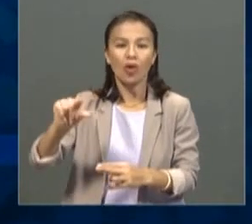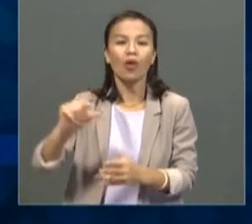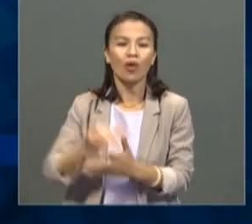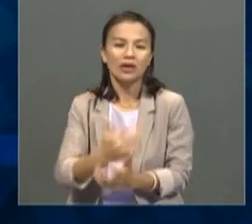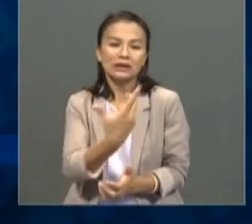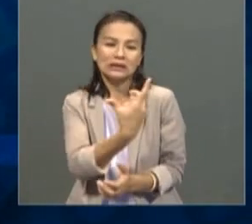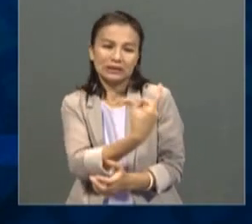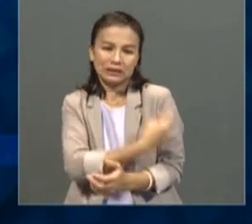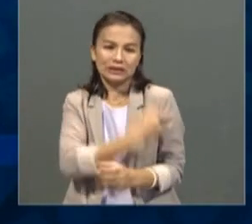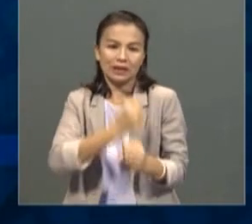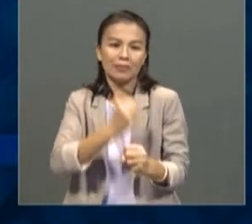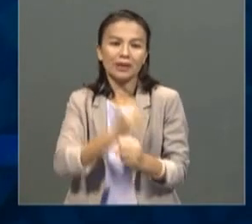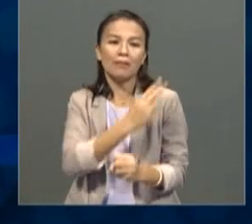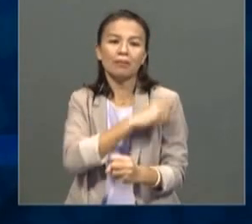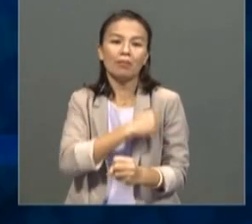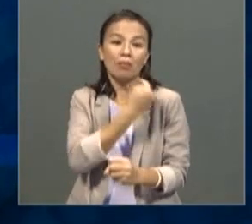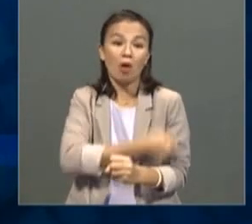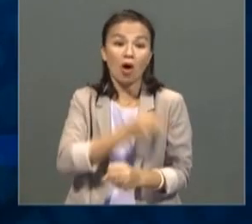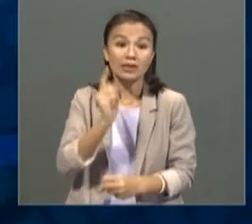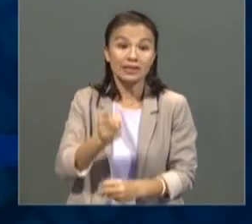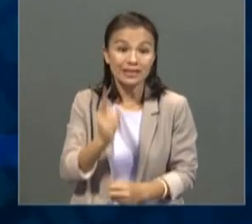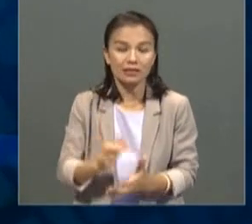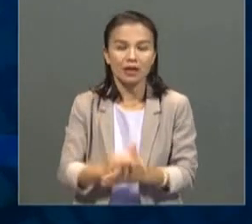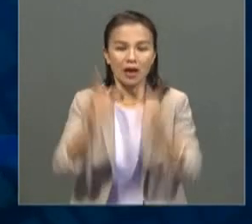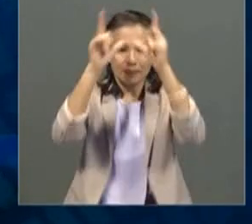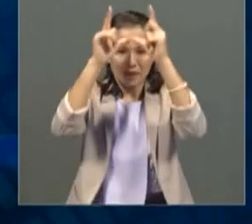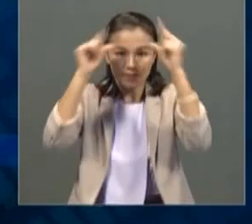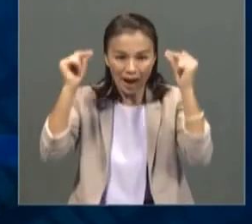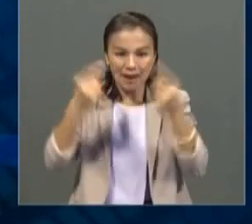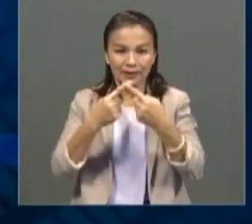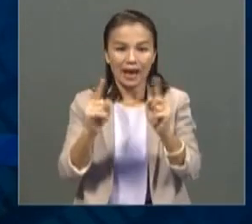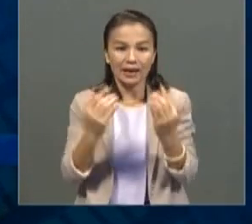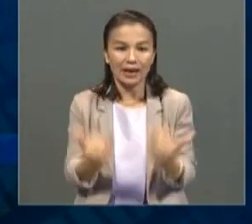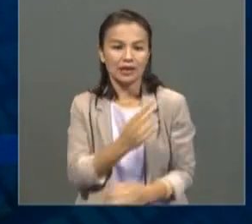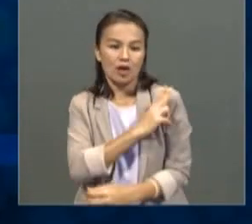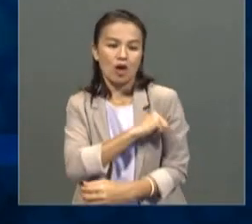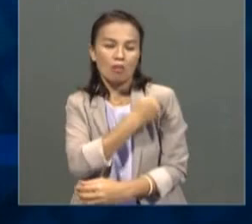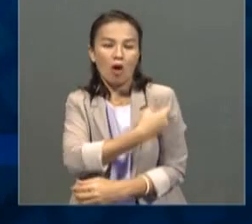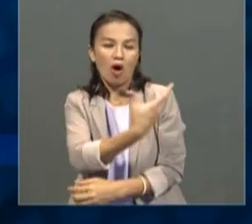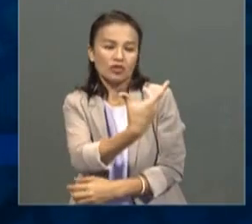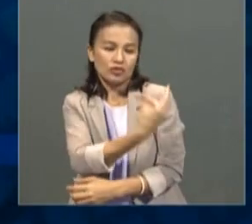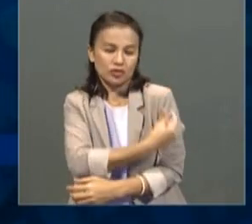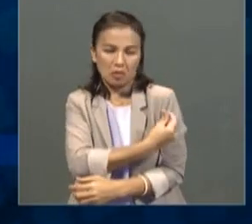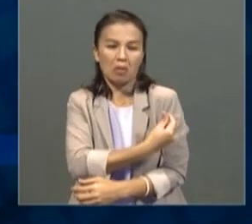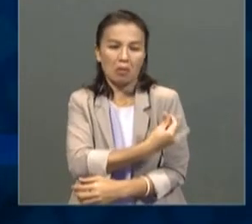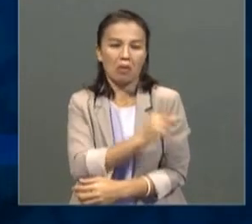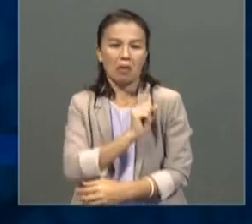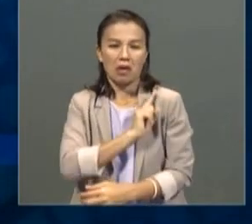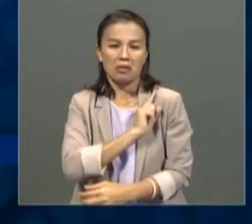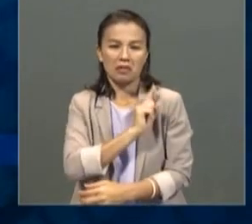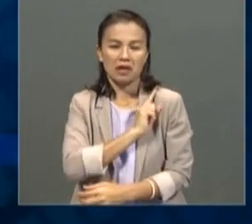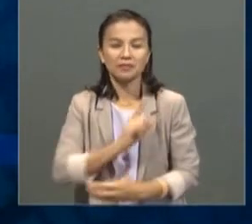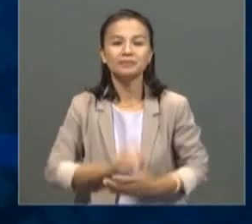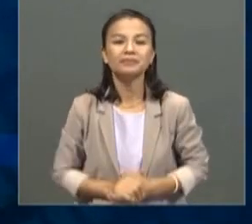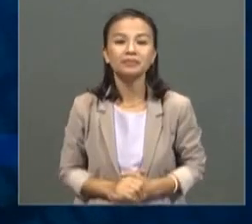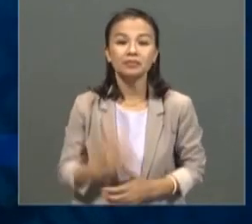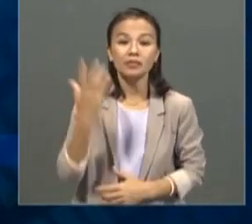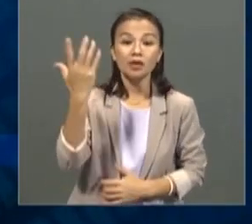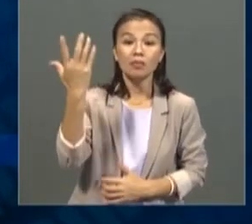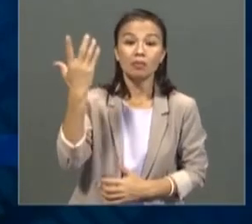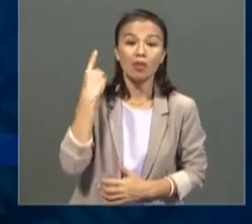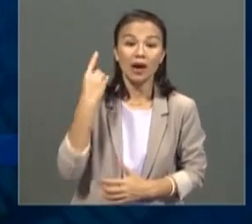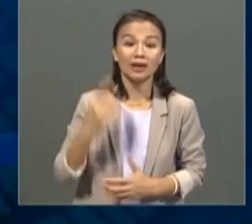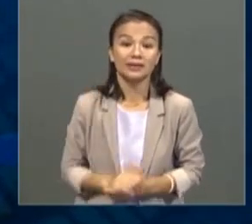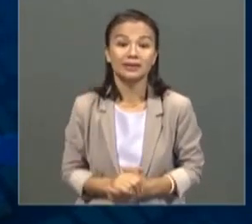กตีเนี่ยจันโอรูว่าไว้มีด้ออาเปจ่าเลยดาวดาปองแมนโซลูชันด้อนัสเตตูนับยูเดทูไปแล้วบ่อนเนาะมันเ